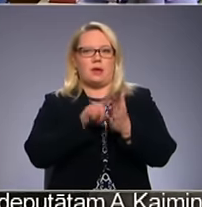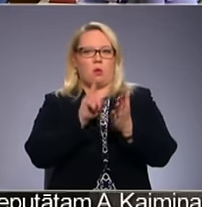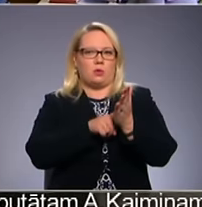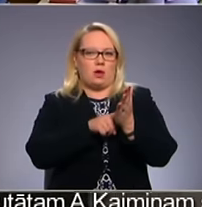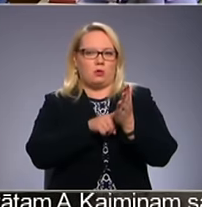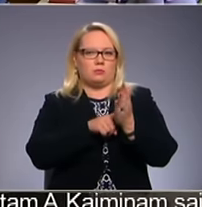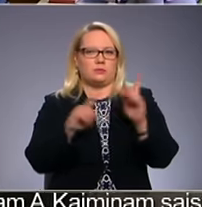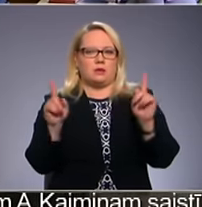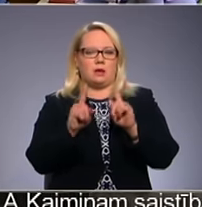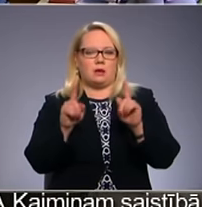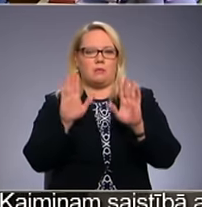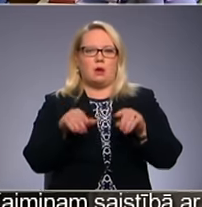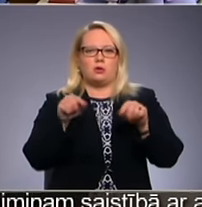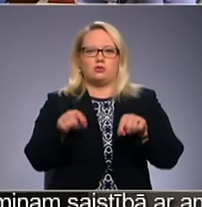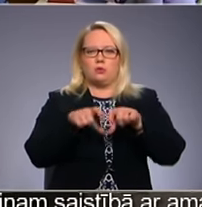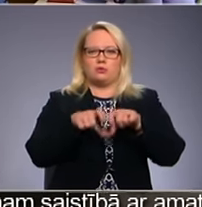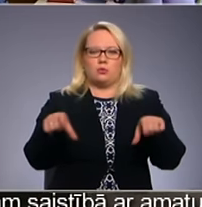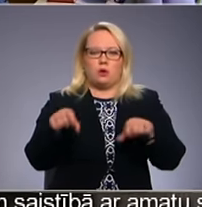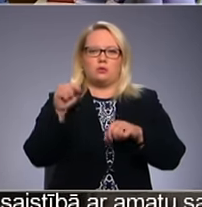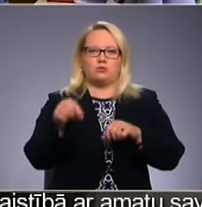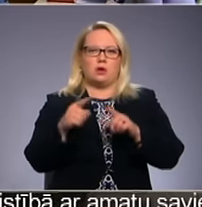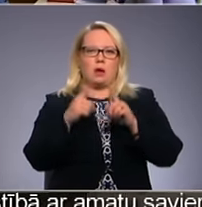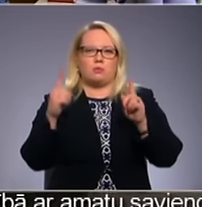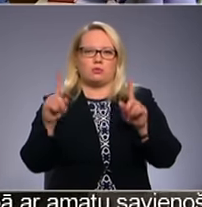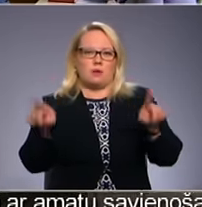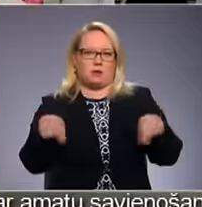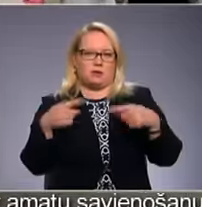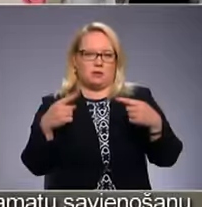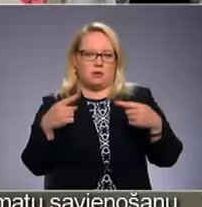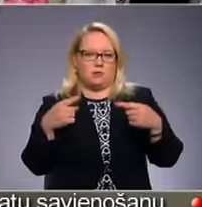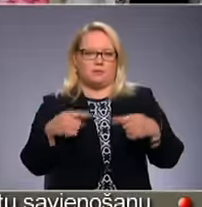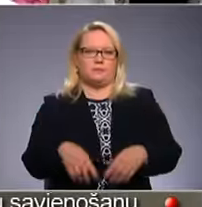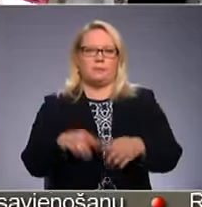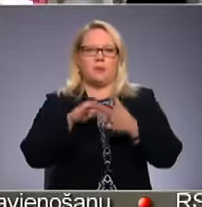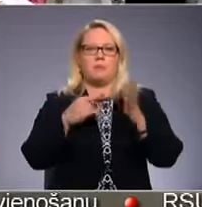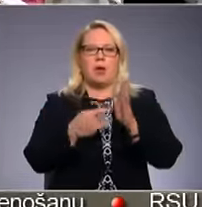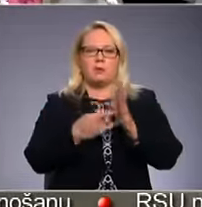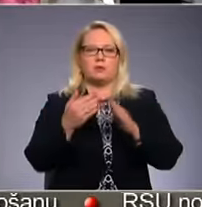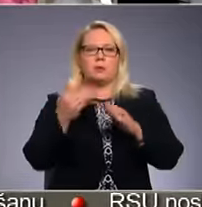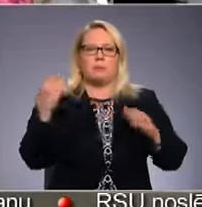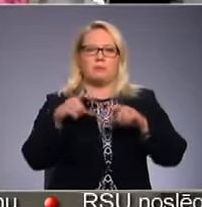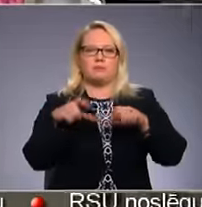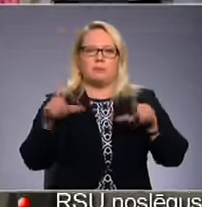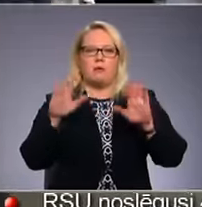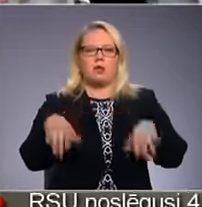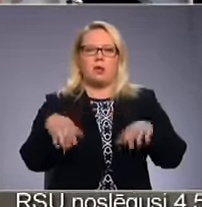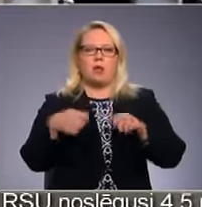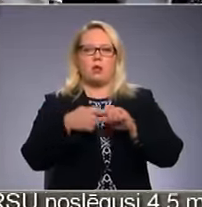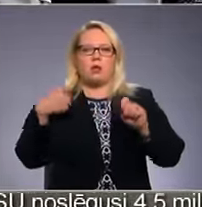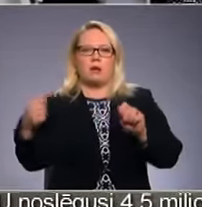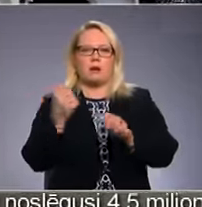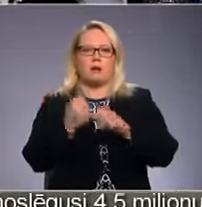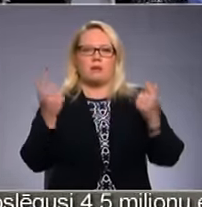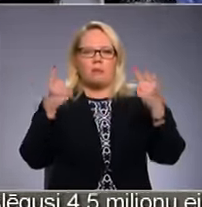Jautājums ir par šo skolu šinī posmā attīstību. Plānots, ka pirmskolai varētu pagarināt darba laiku,